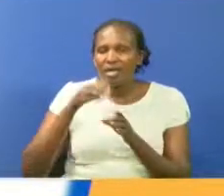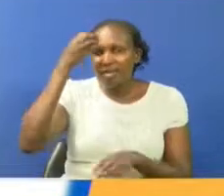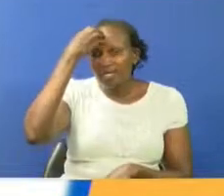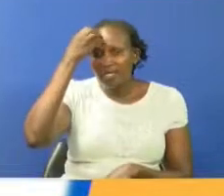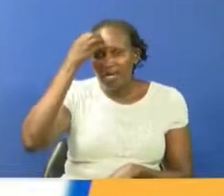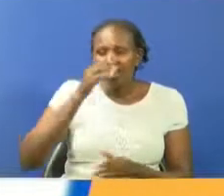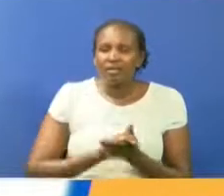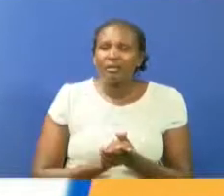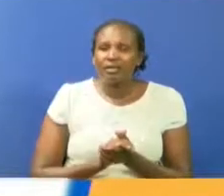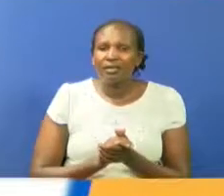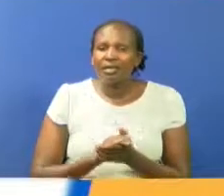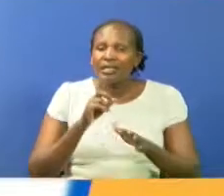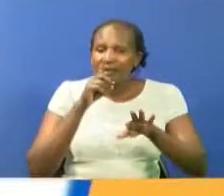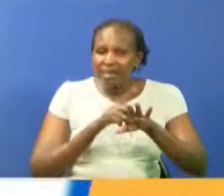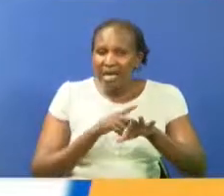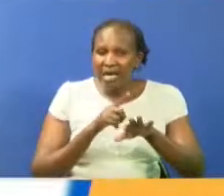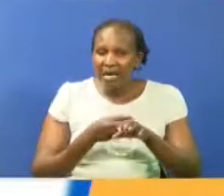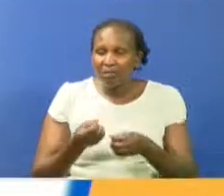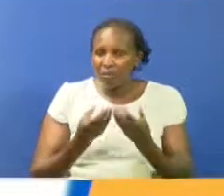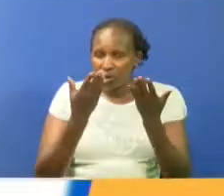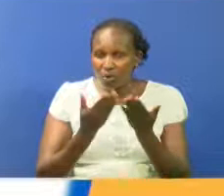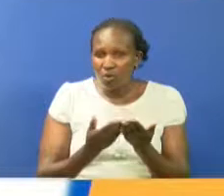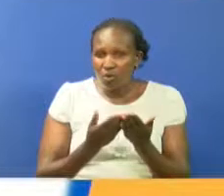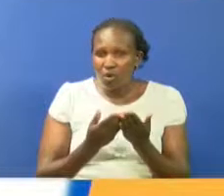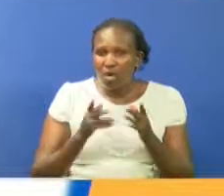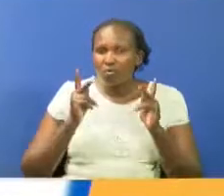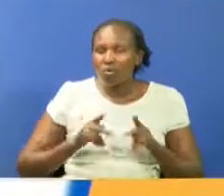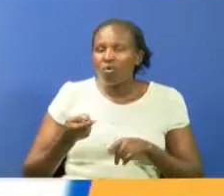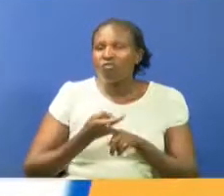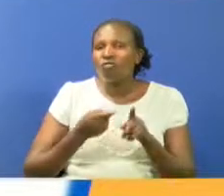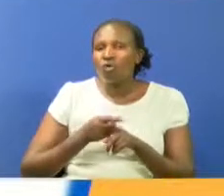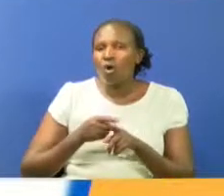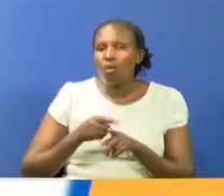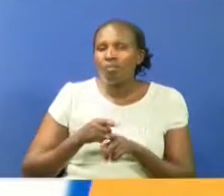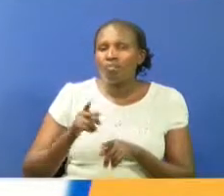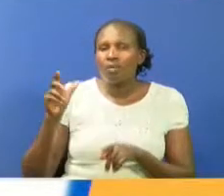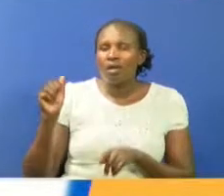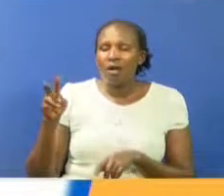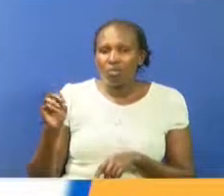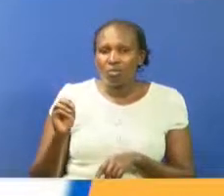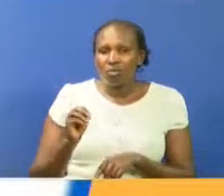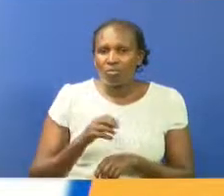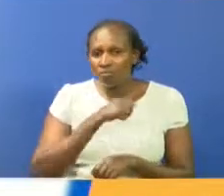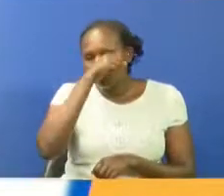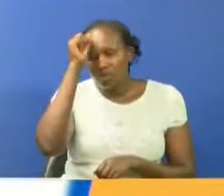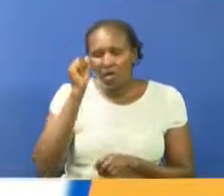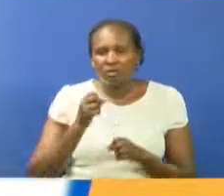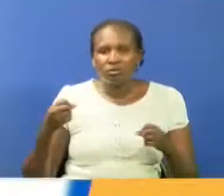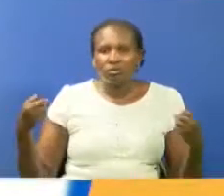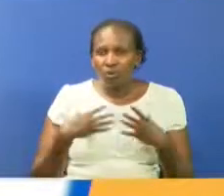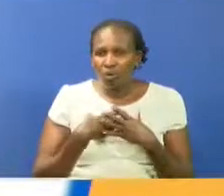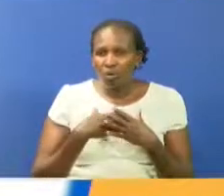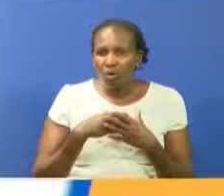kaunti ya Trans Nzoia. Wakati wa tukio hilo, wakazi kutoka eneo la Lavington waliamka leo kwa mshangao mkubwa